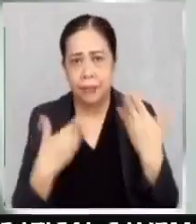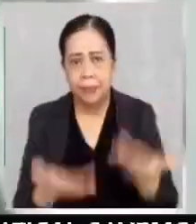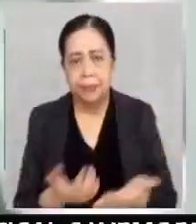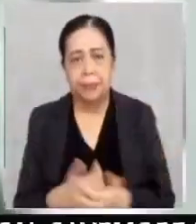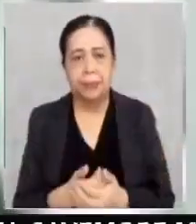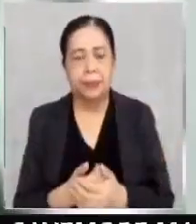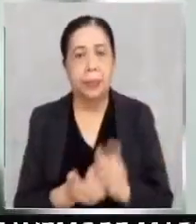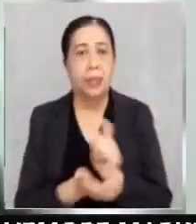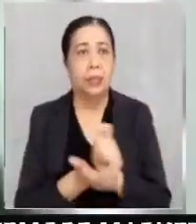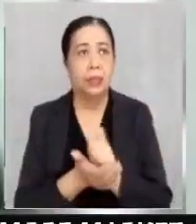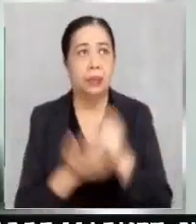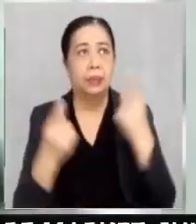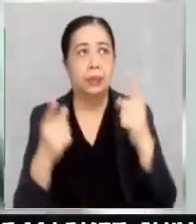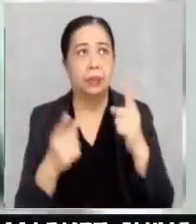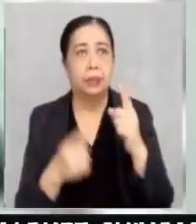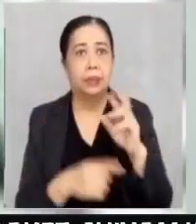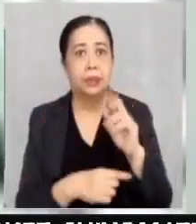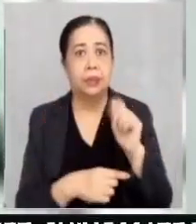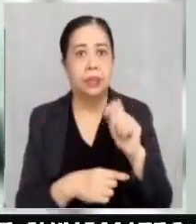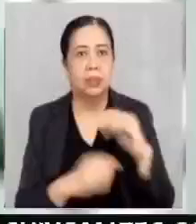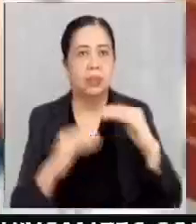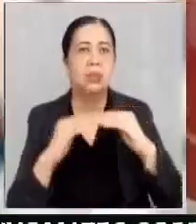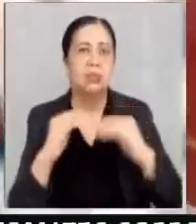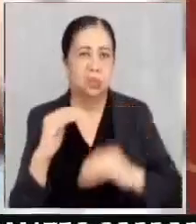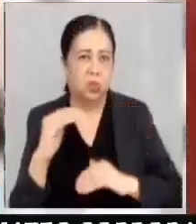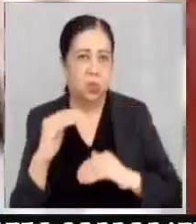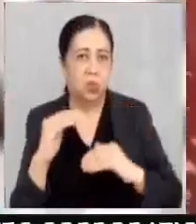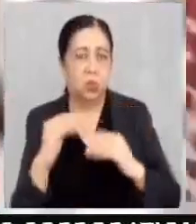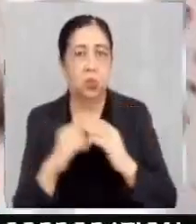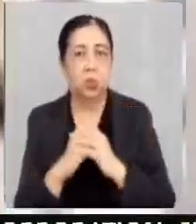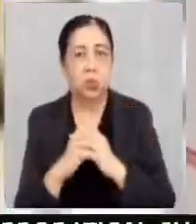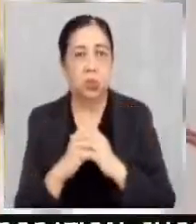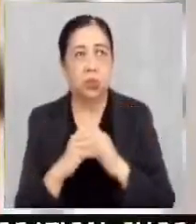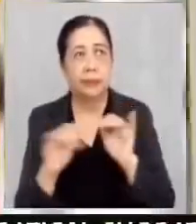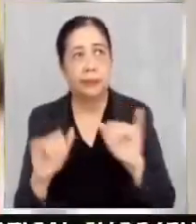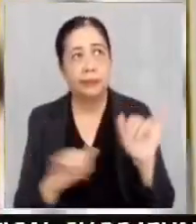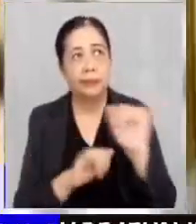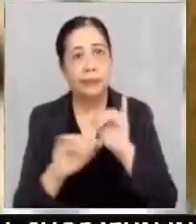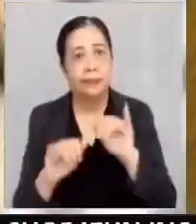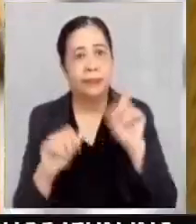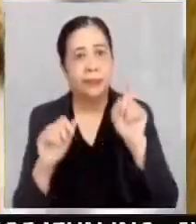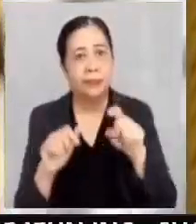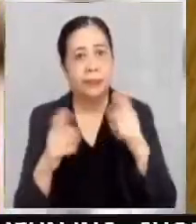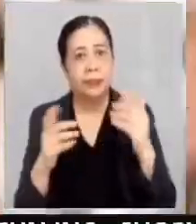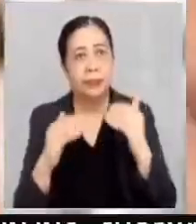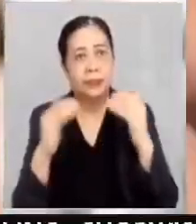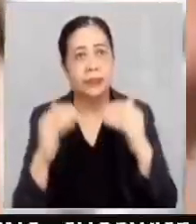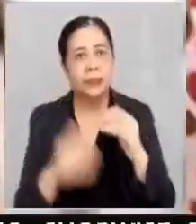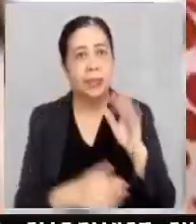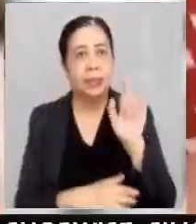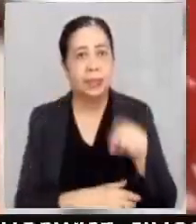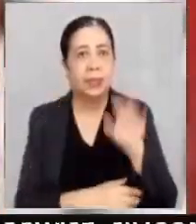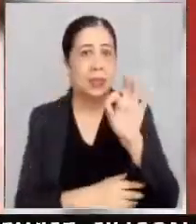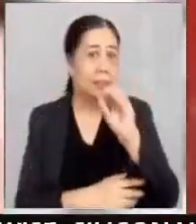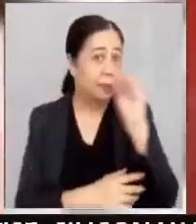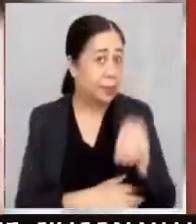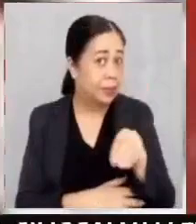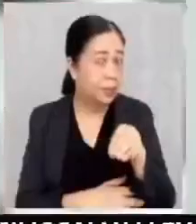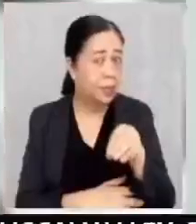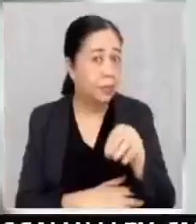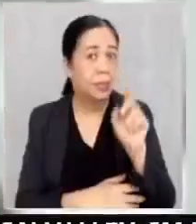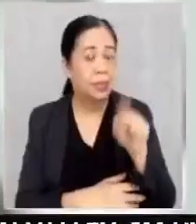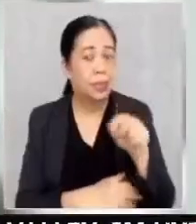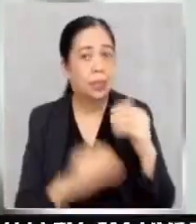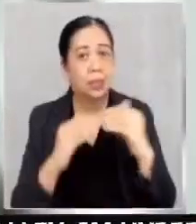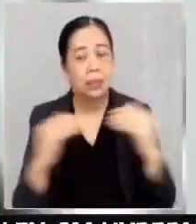success rate is below the standards. Supposedly will be at 90%. That's the global